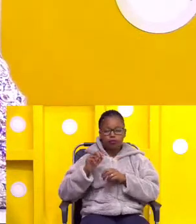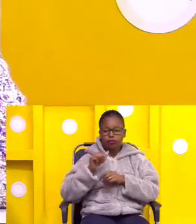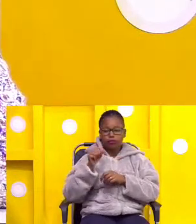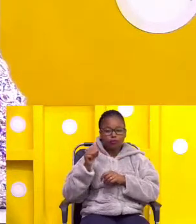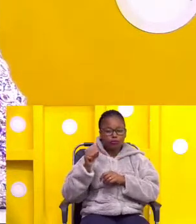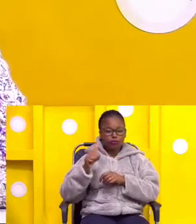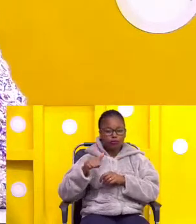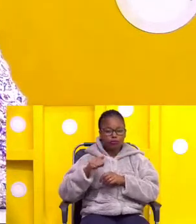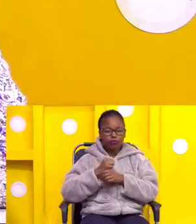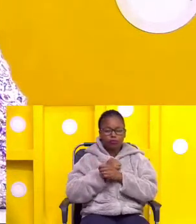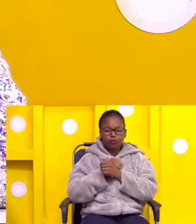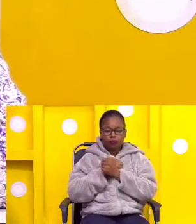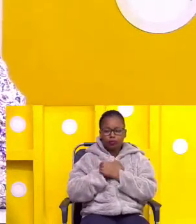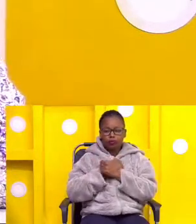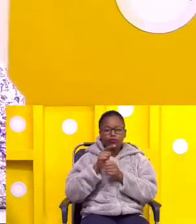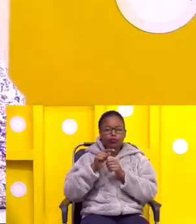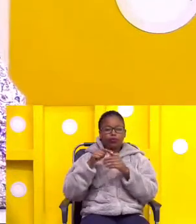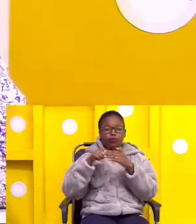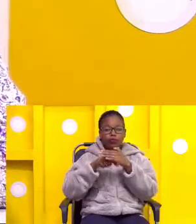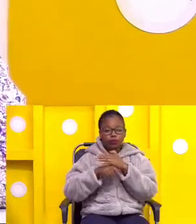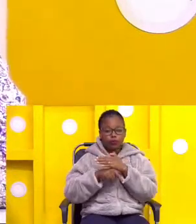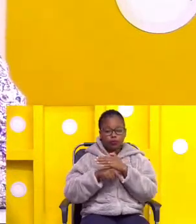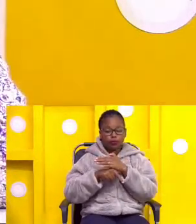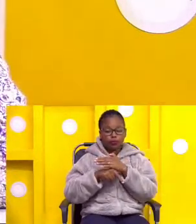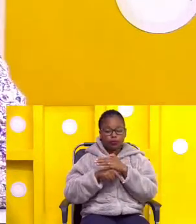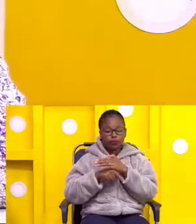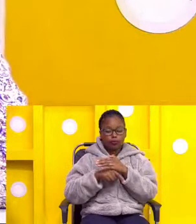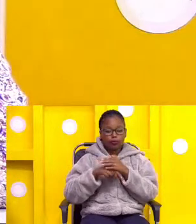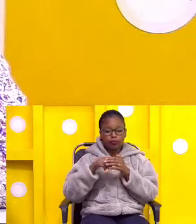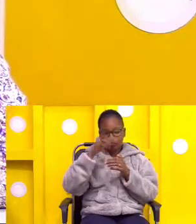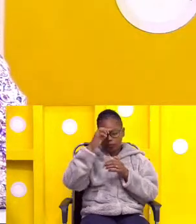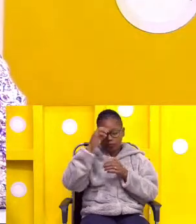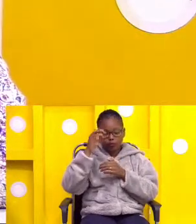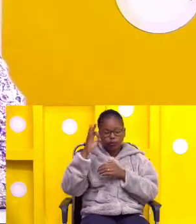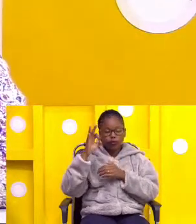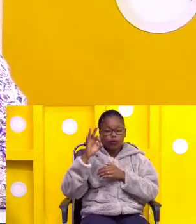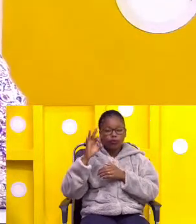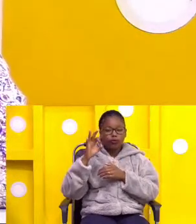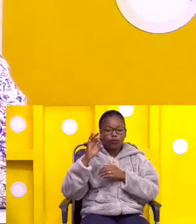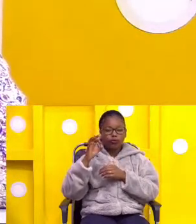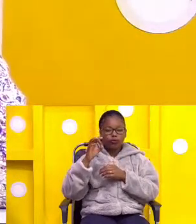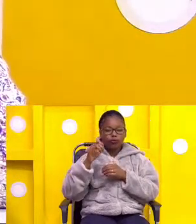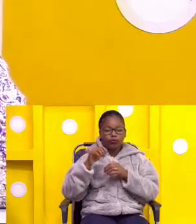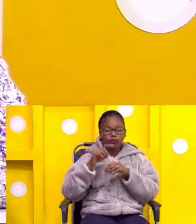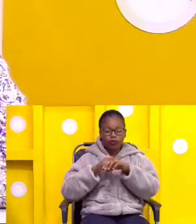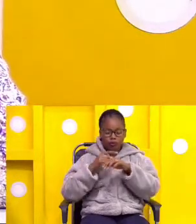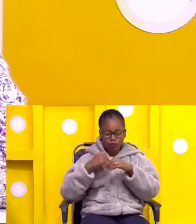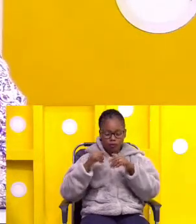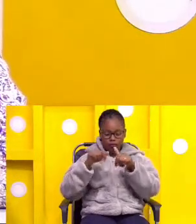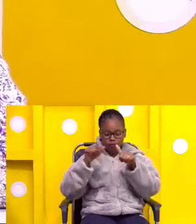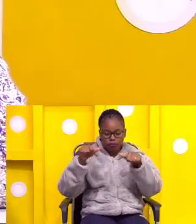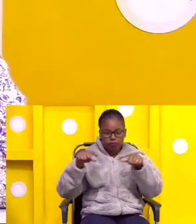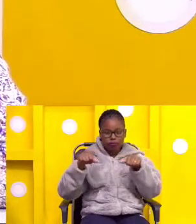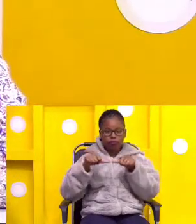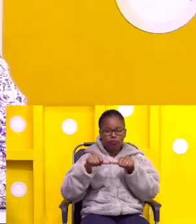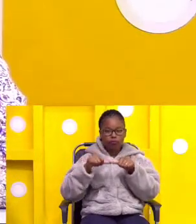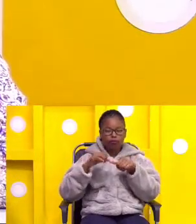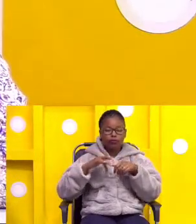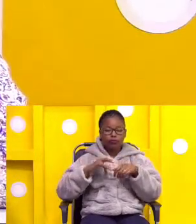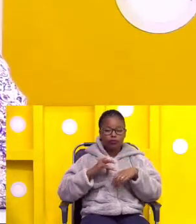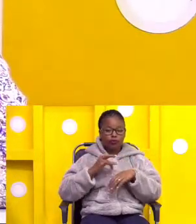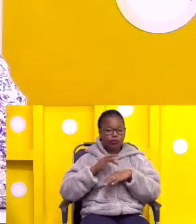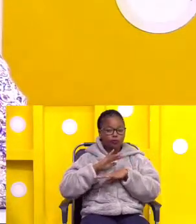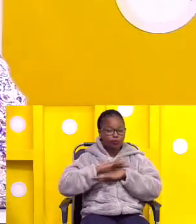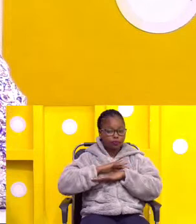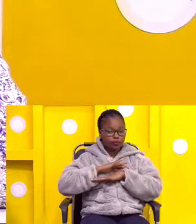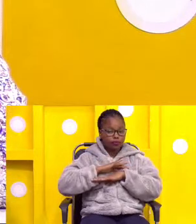Nĩ tũmwendete mũno mũno nĩ tondũ wa Mwathani. Wĩ haha kĩgongona-inĩ gĩkĩ ũkaigua wĩiganĩire